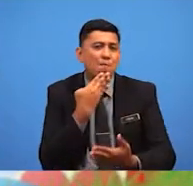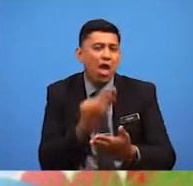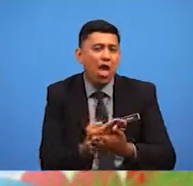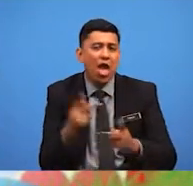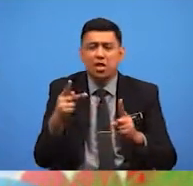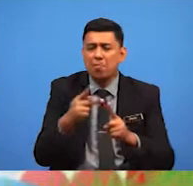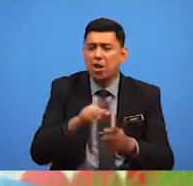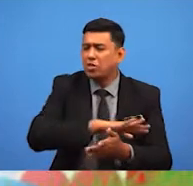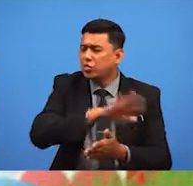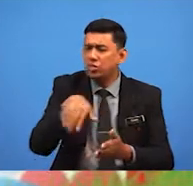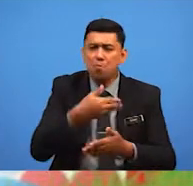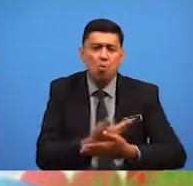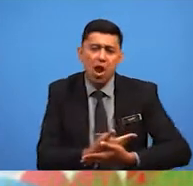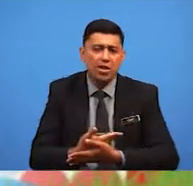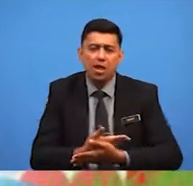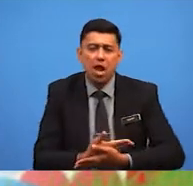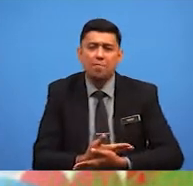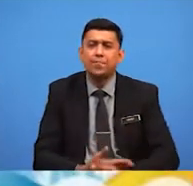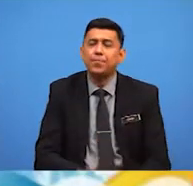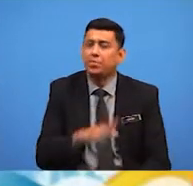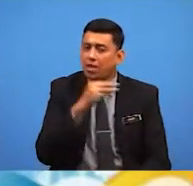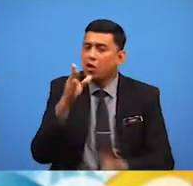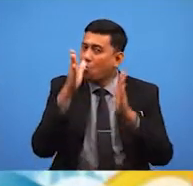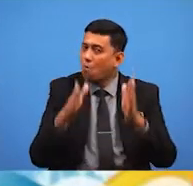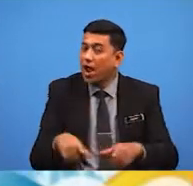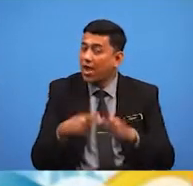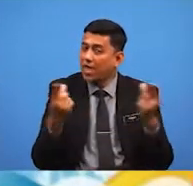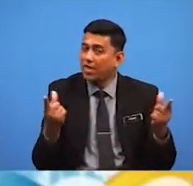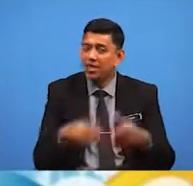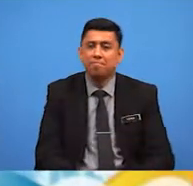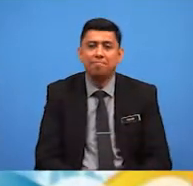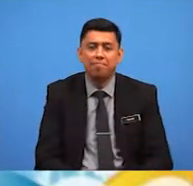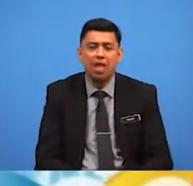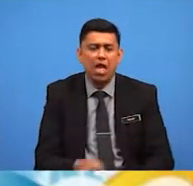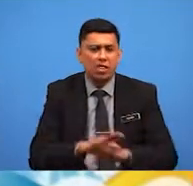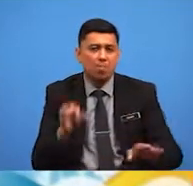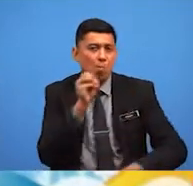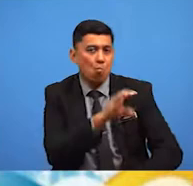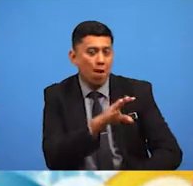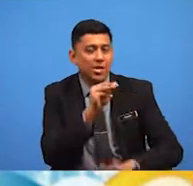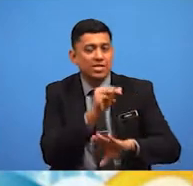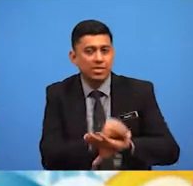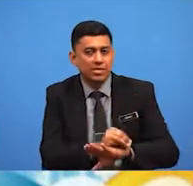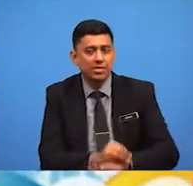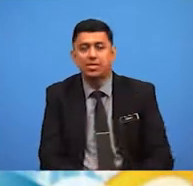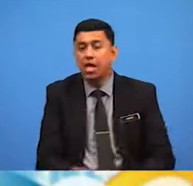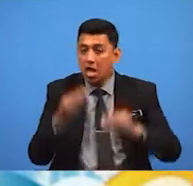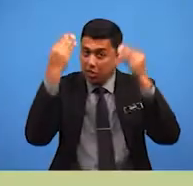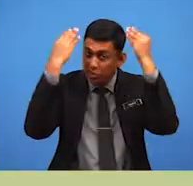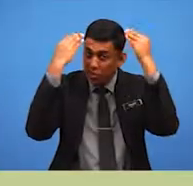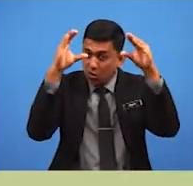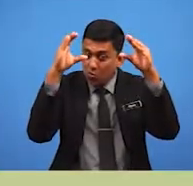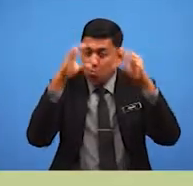semua anak mereka dan orang lain. Tanpa membuang masa lagi, cikgu akan